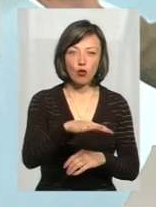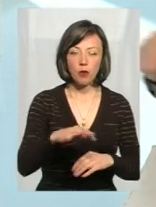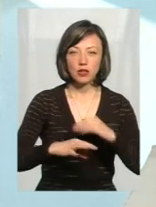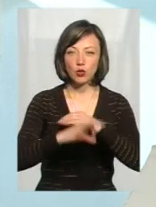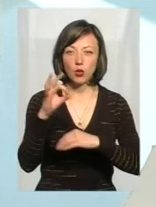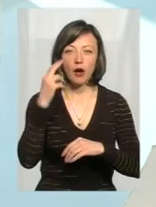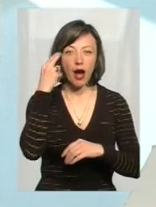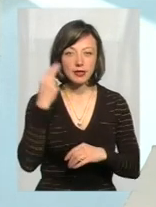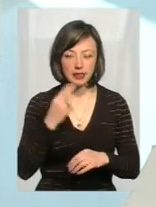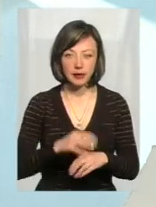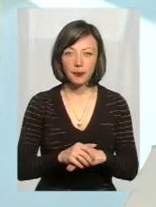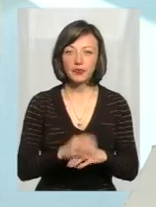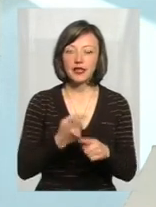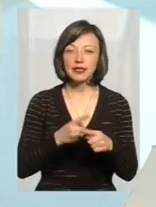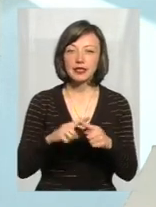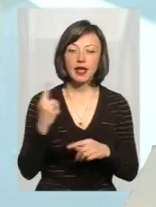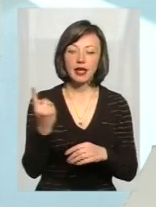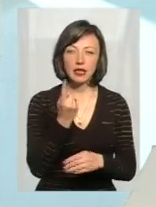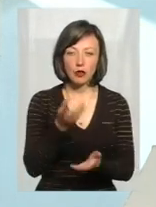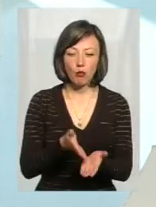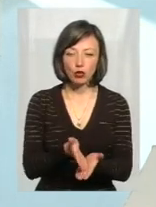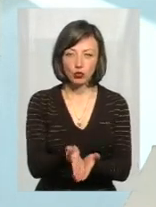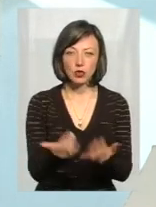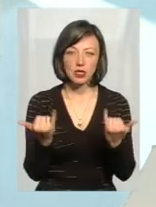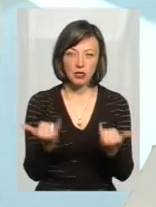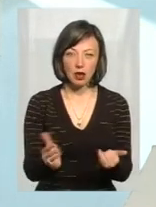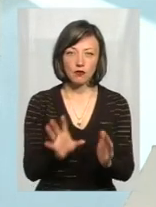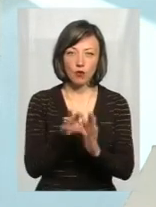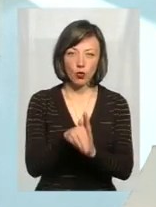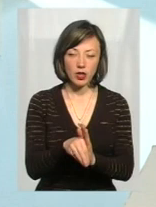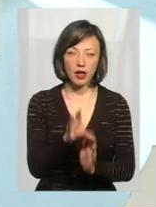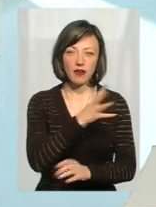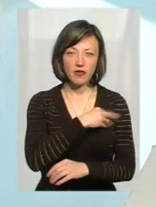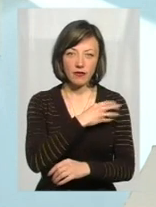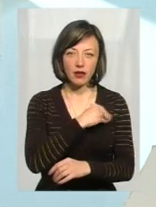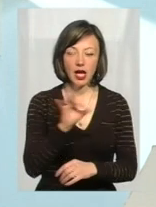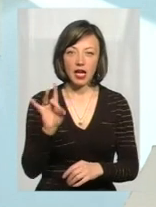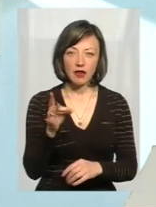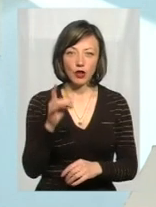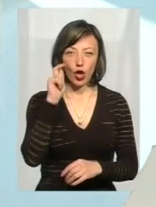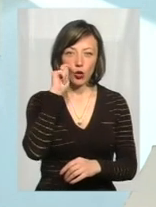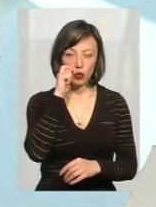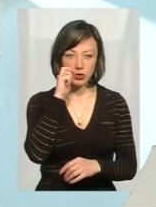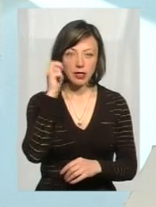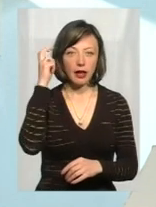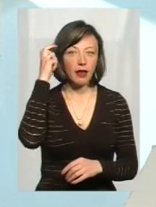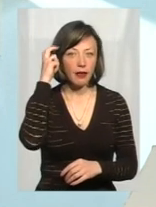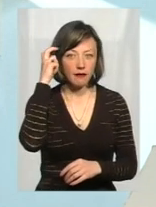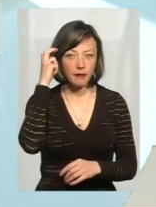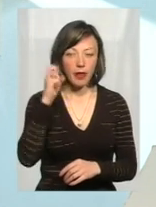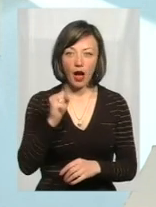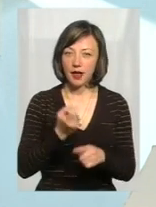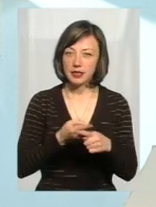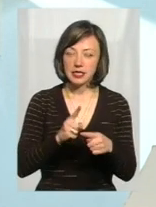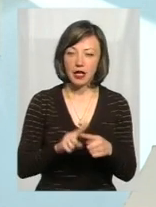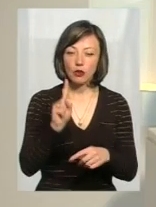сходом Азії. Це єдиний маршрут, в який зараз входять Львів, Рівне, Луцьк, Київ. А це